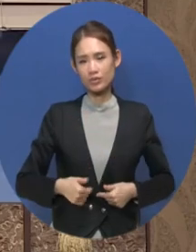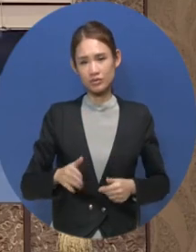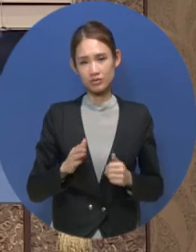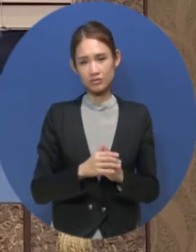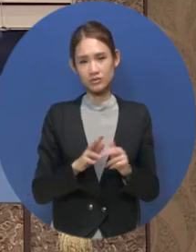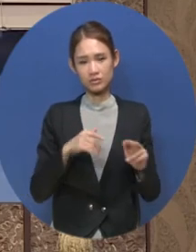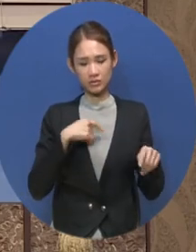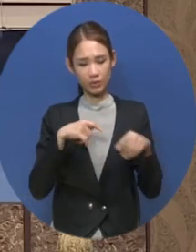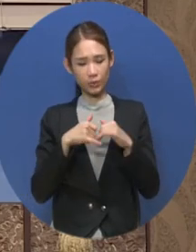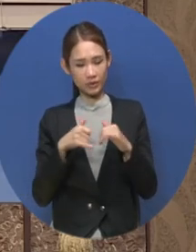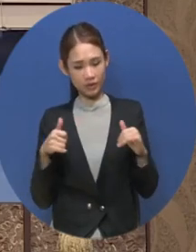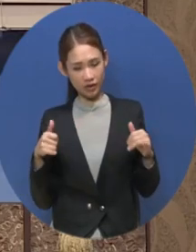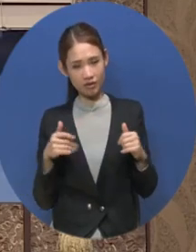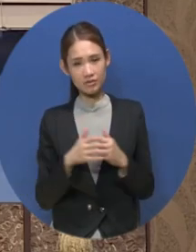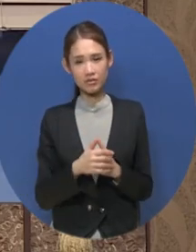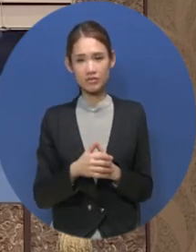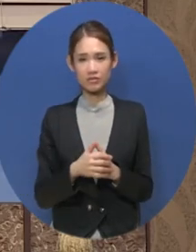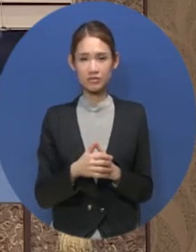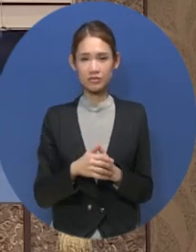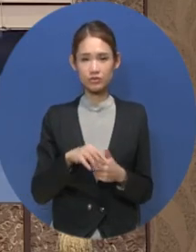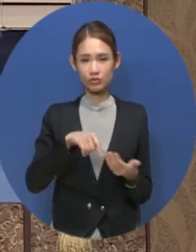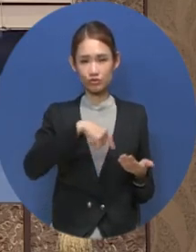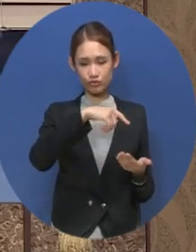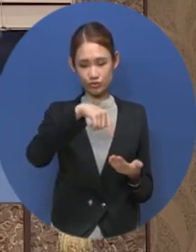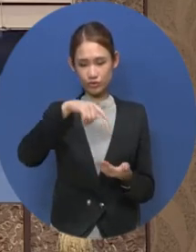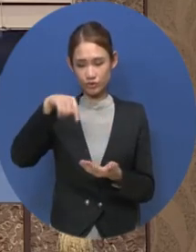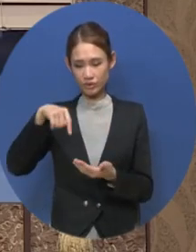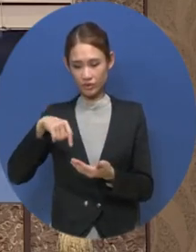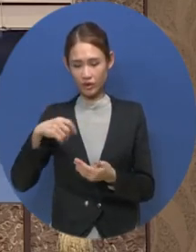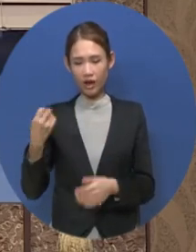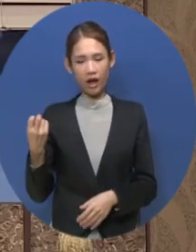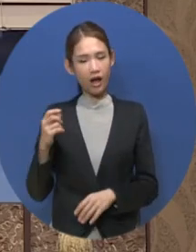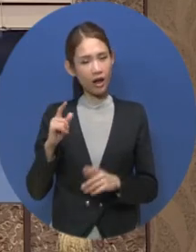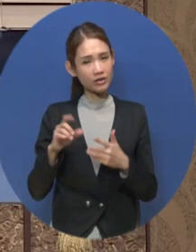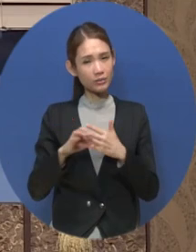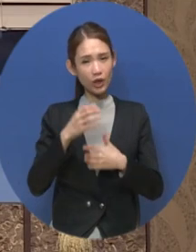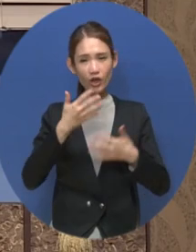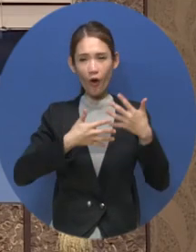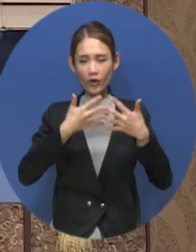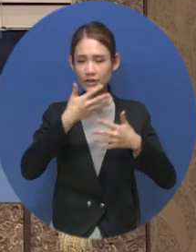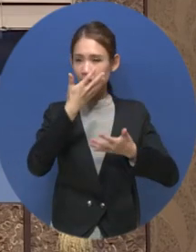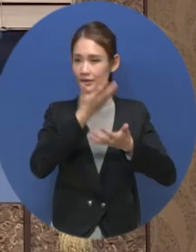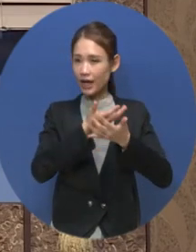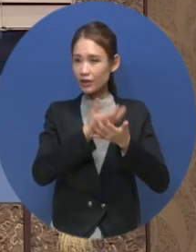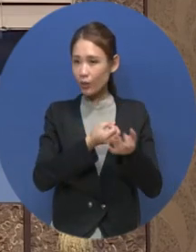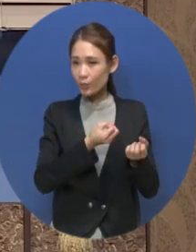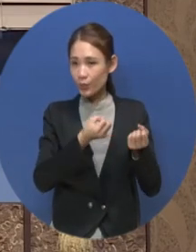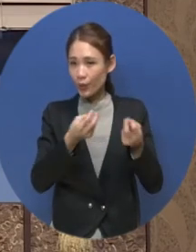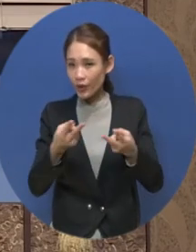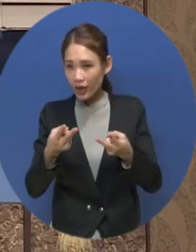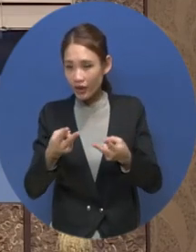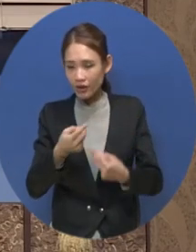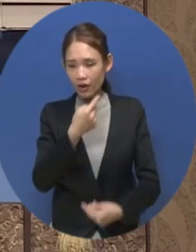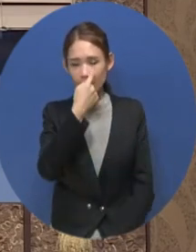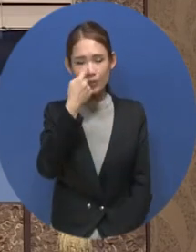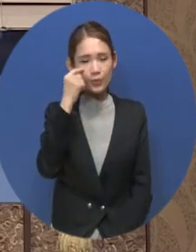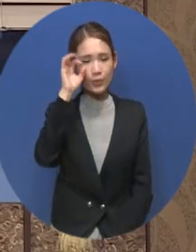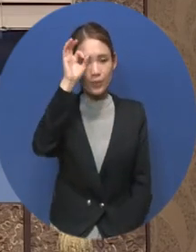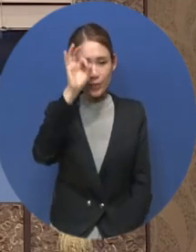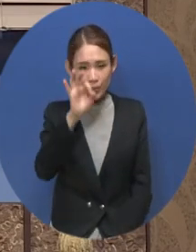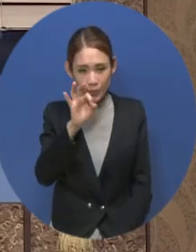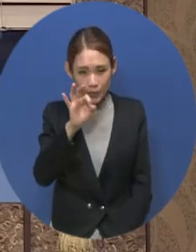이제 지도자들이 순회 지도를 통해서 또는 영상 자료 를 보내주고 어떤 훈련을 해라 네. 또 그거에 대해서 선수들이